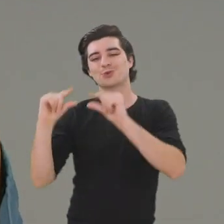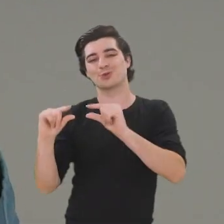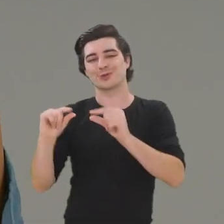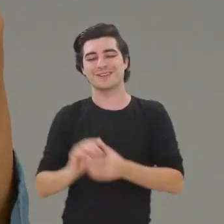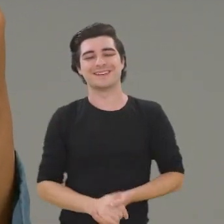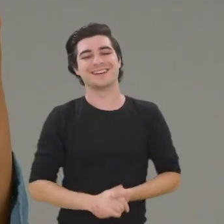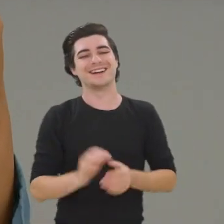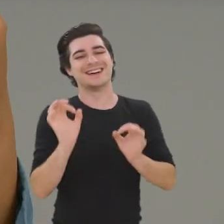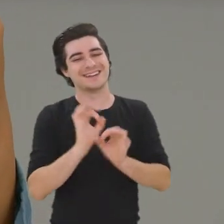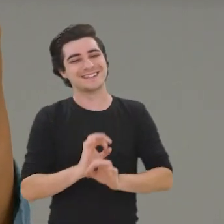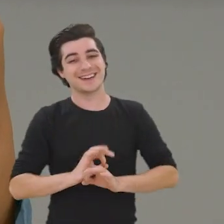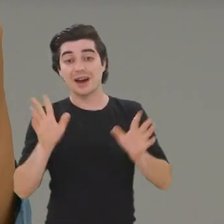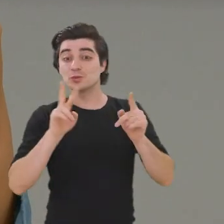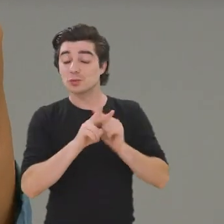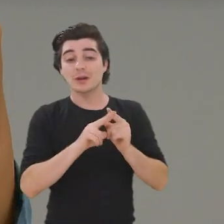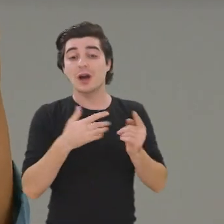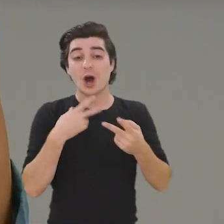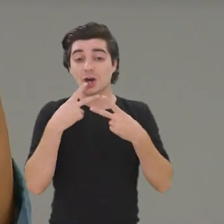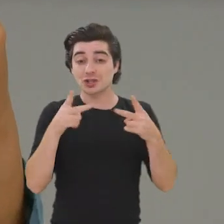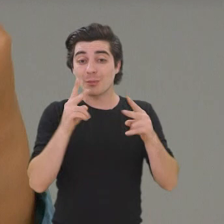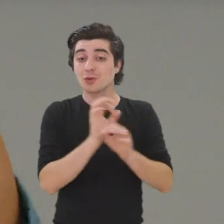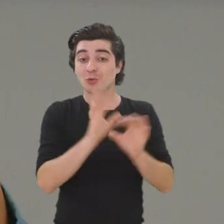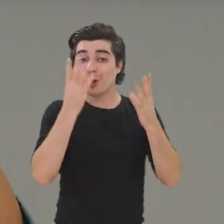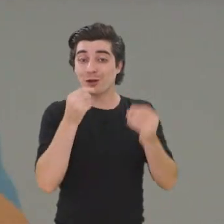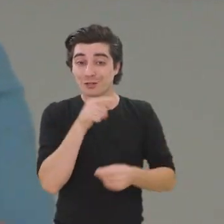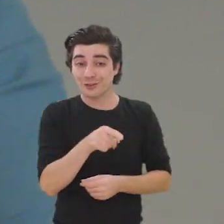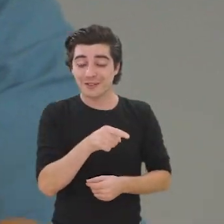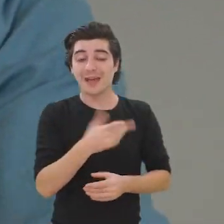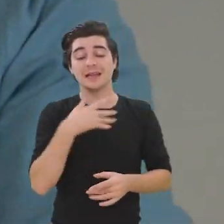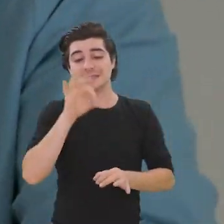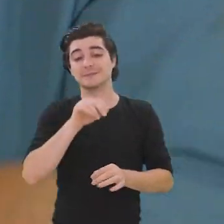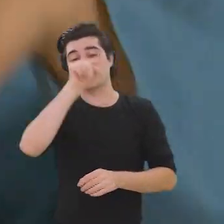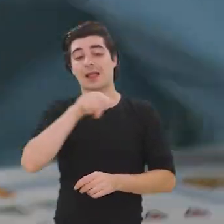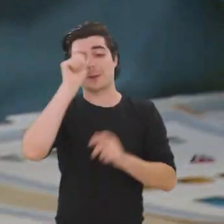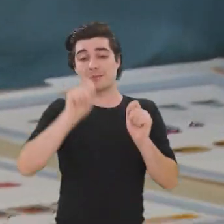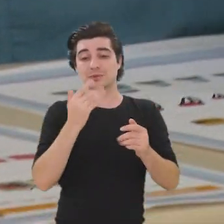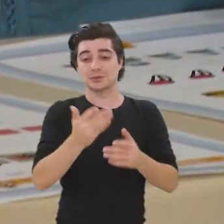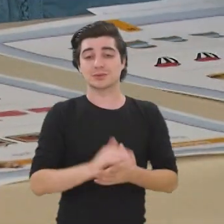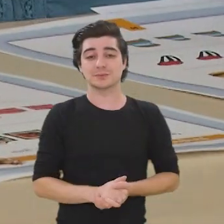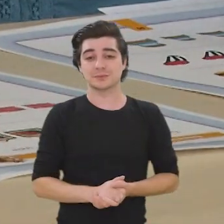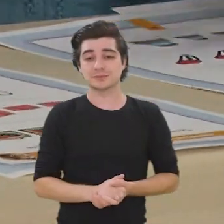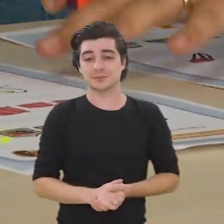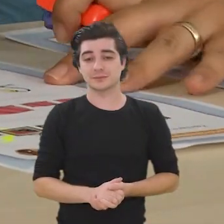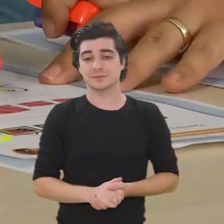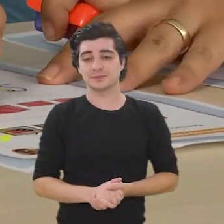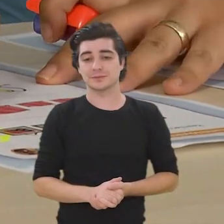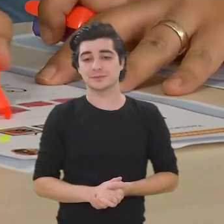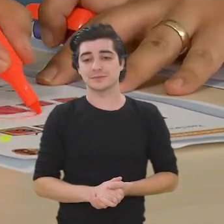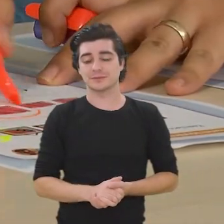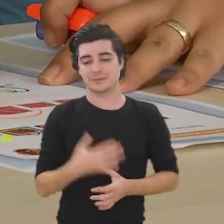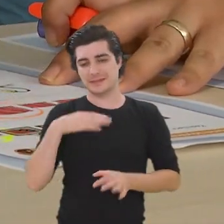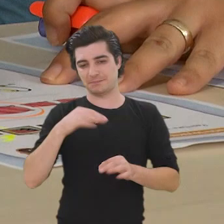yastıklar küçük. Harika. Nurbanu çok güzel açıkladı bize. Hemen işaretleme yapıyoruz. Bunu da